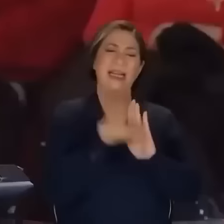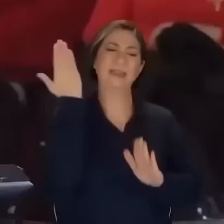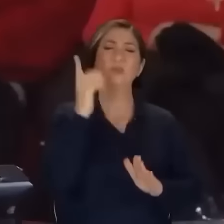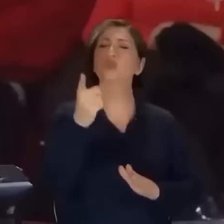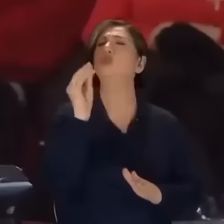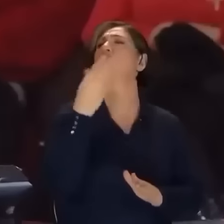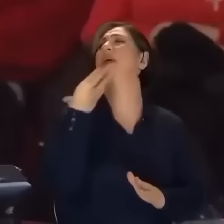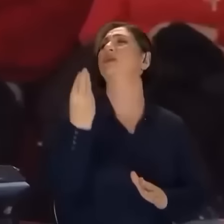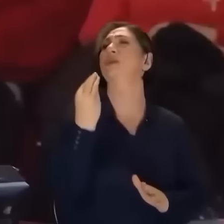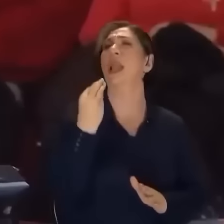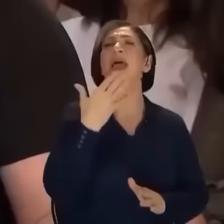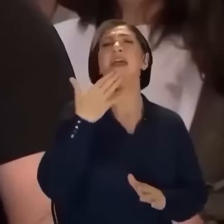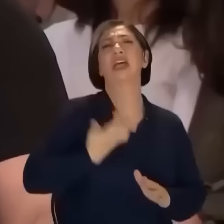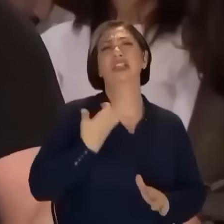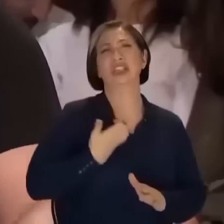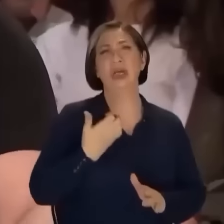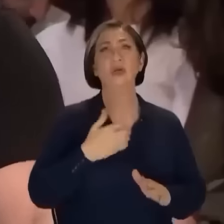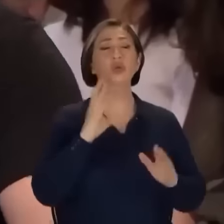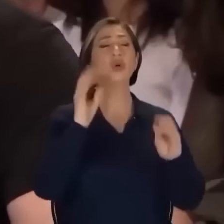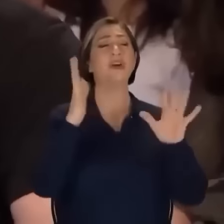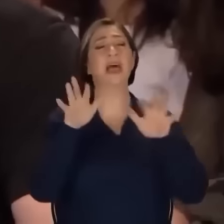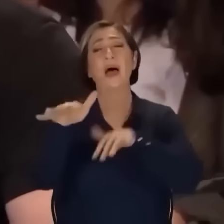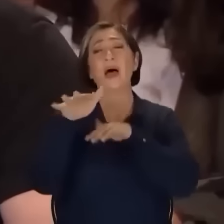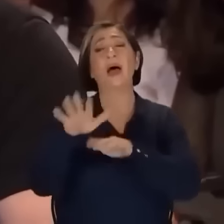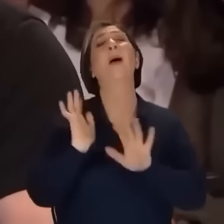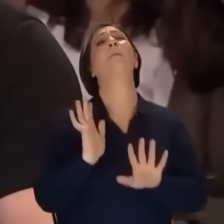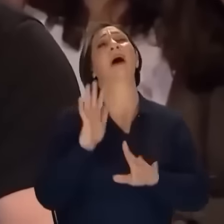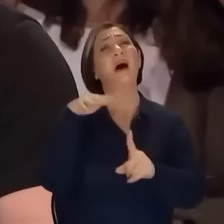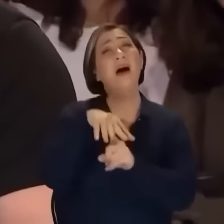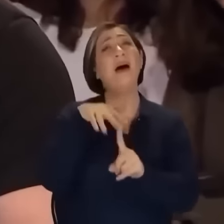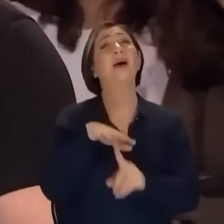bu çocuk yakışıklı güzel kasları var çok üstüne gidiliyor